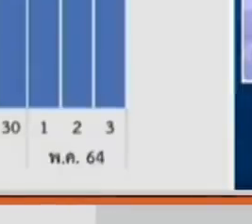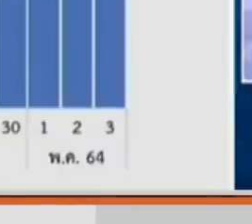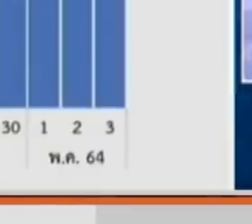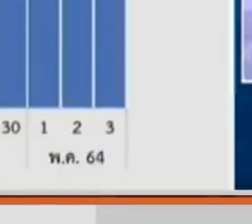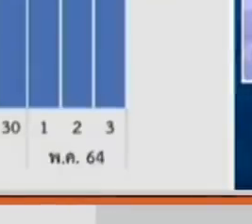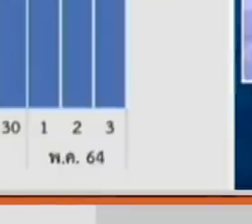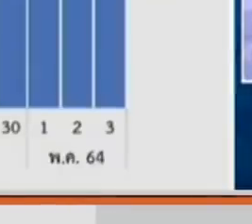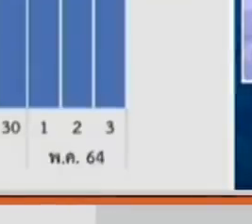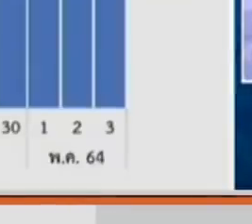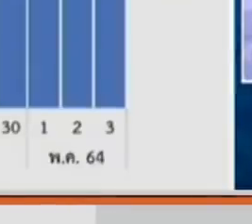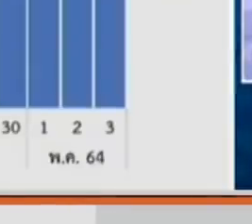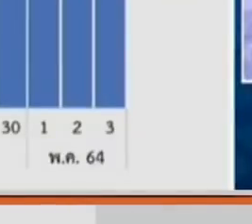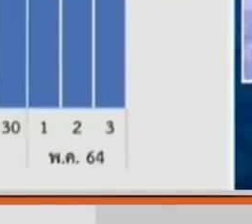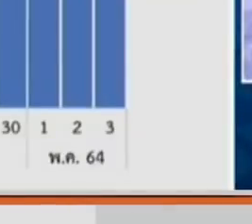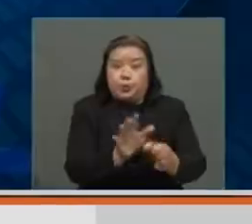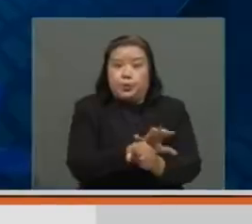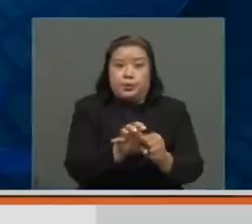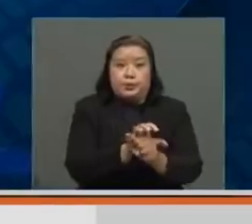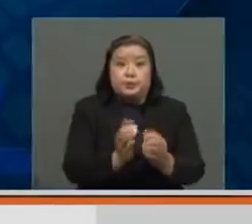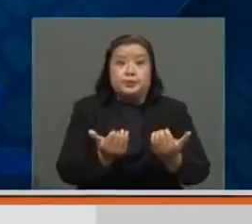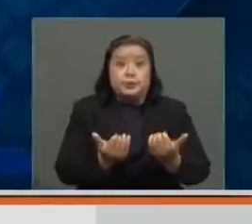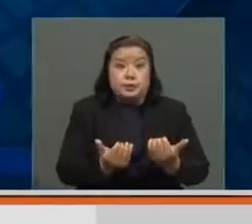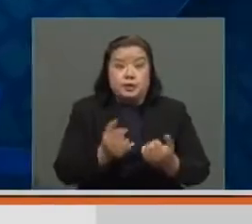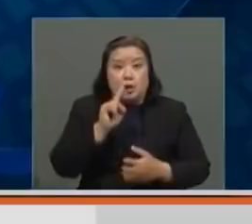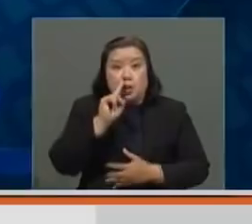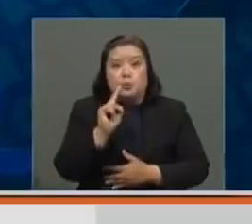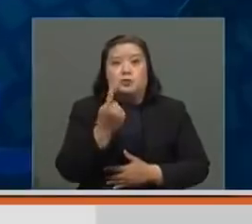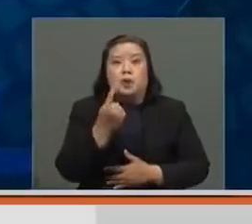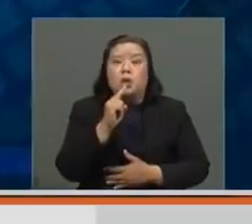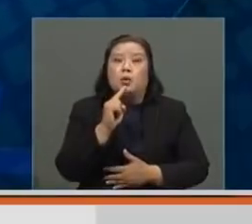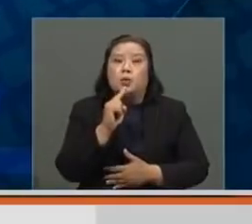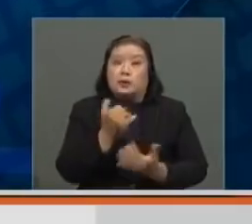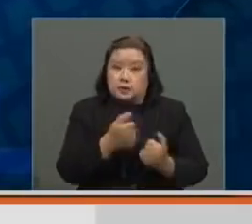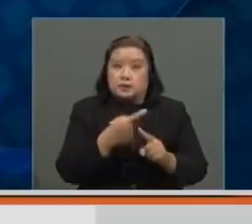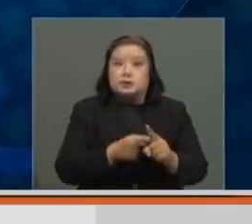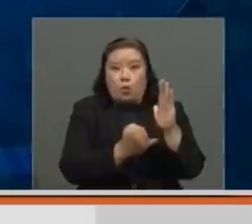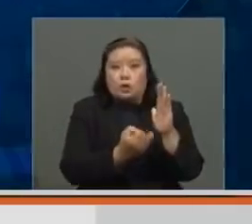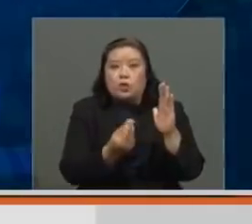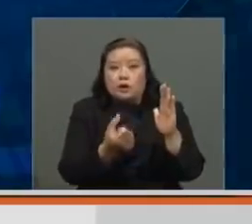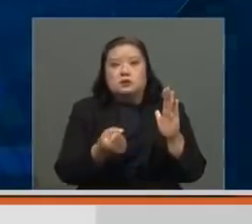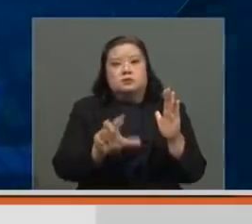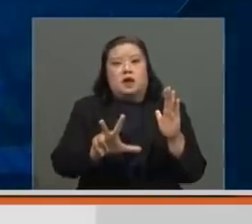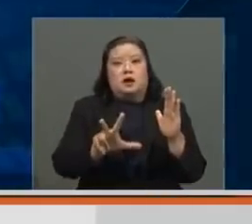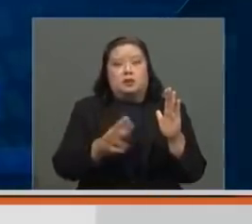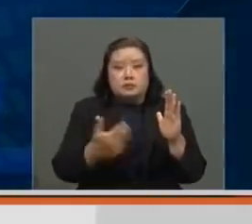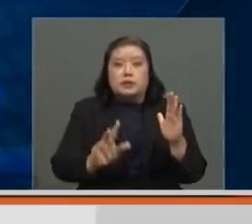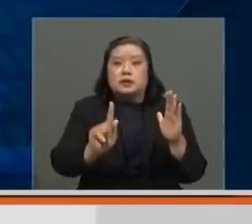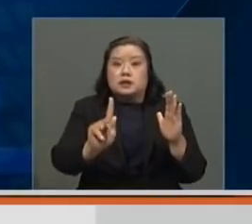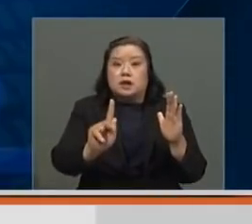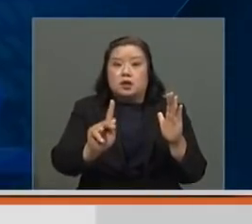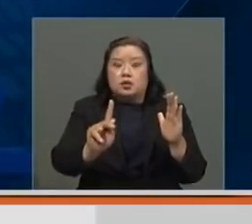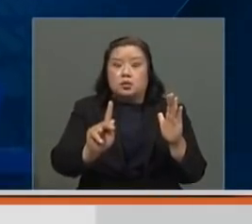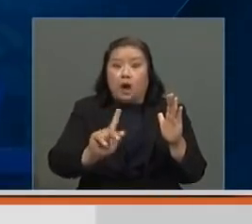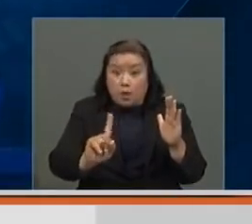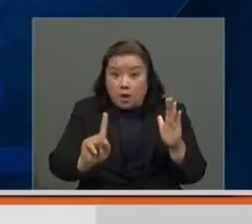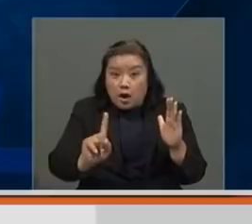ติดตามรายงาน ผู้ช่วยโฆษกศบค.ยังได้แสดงแผนที่ตำแหน่งชุมชนแออัดเทียบกับความหนาแน่นของผู้ติดเชื้อในระ